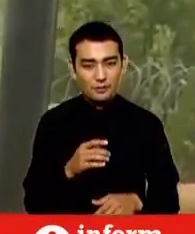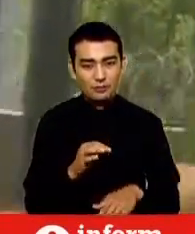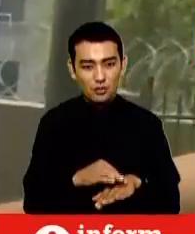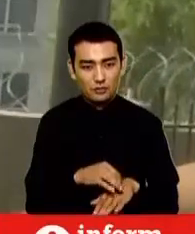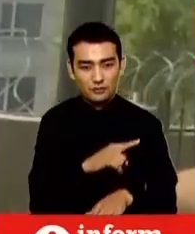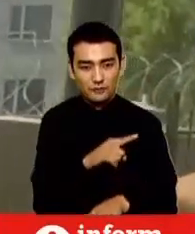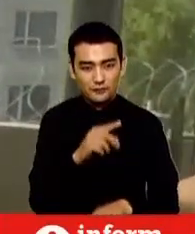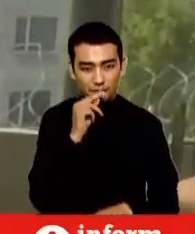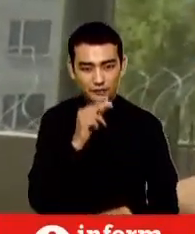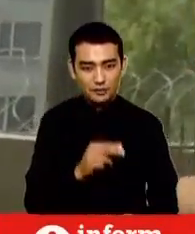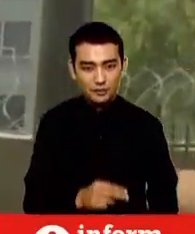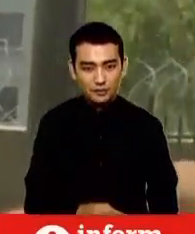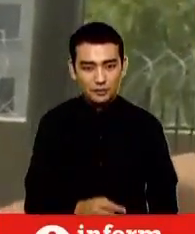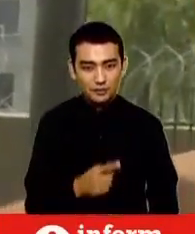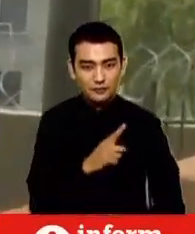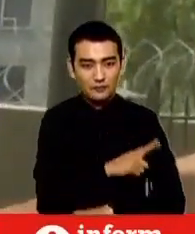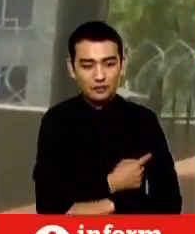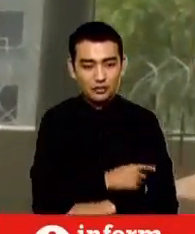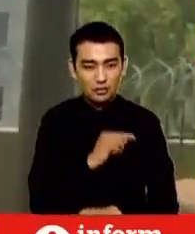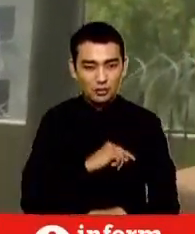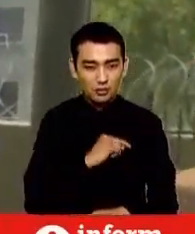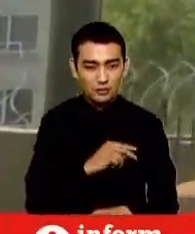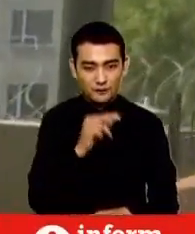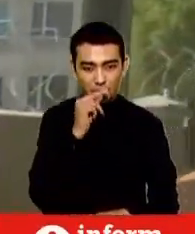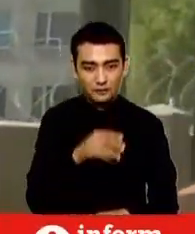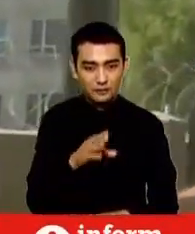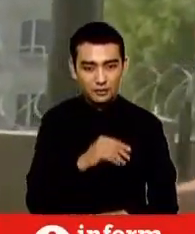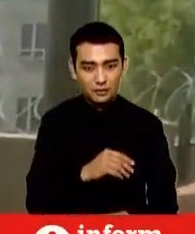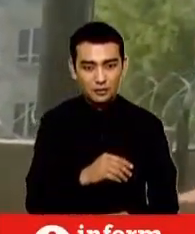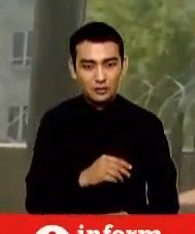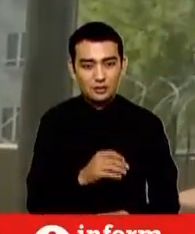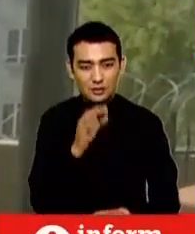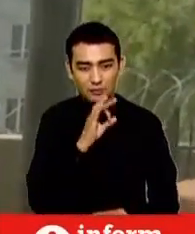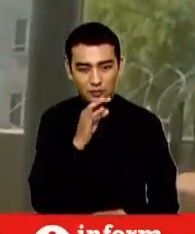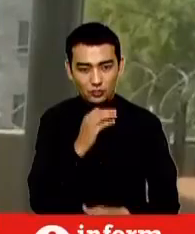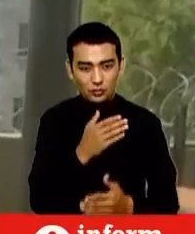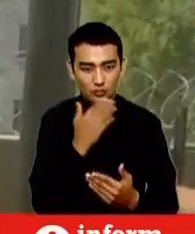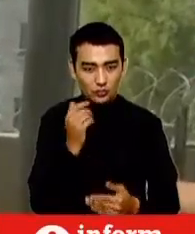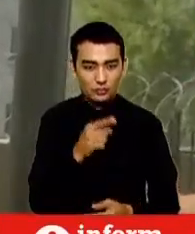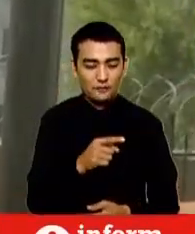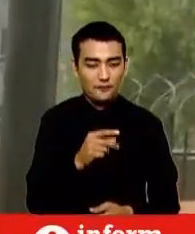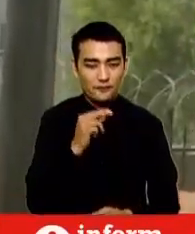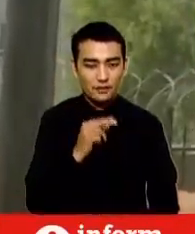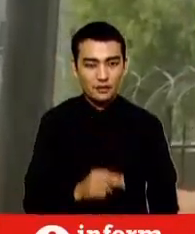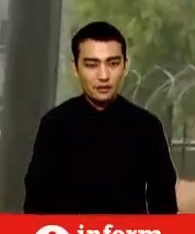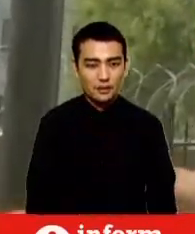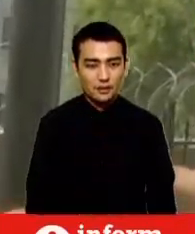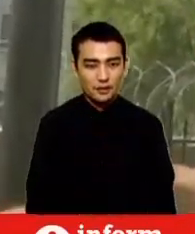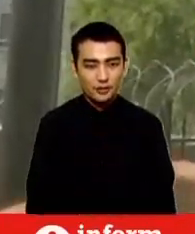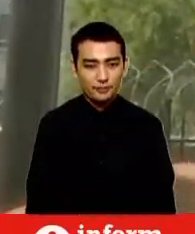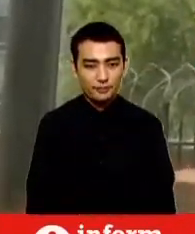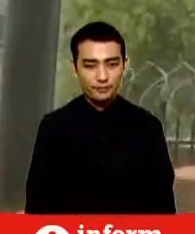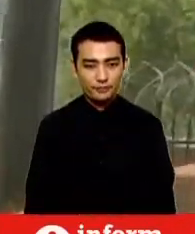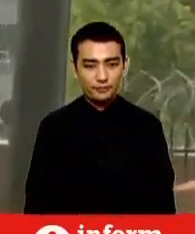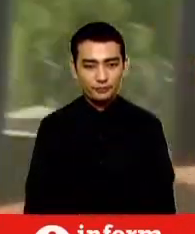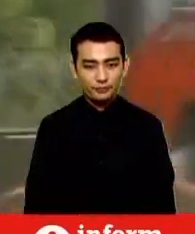сендер кінәлісіңдер. Медицина қызметкерлерінің кінәлі. Дәрі-дәрмектерінің жоқтығына кінәлісіңдер. Какой-то